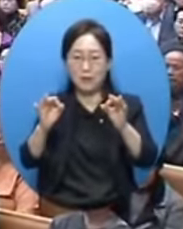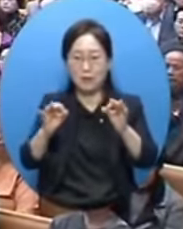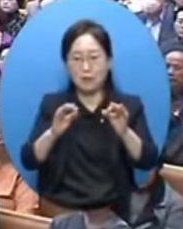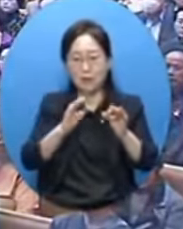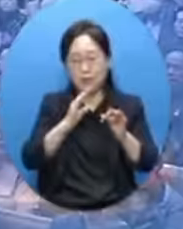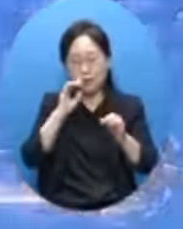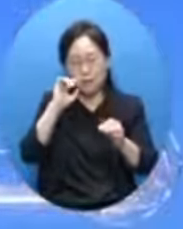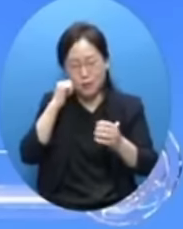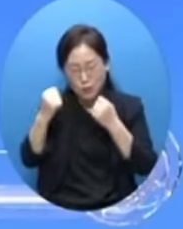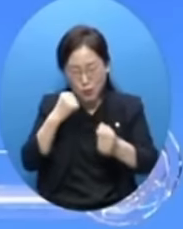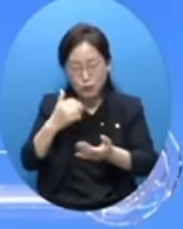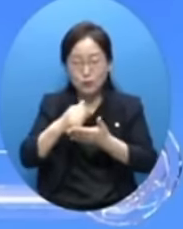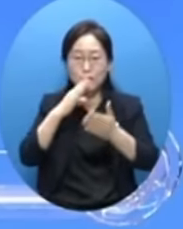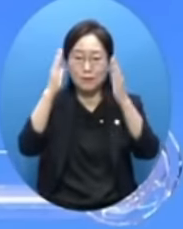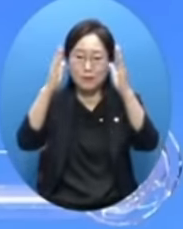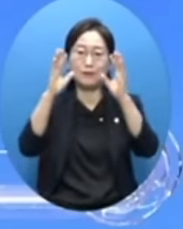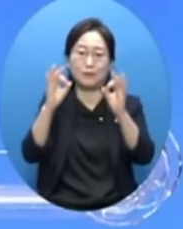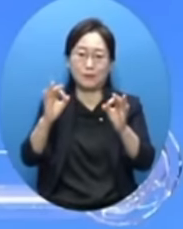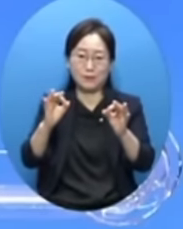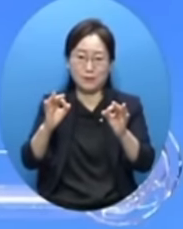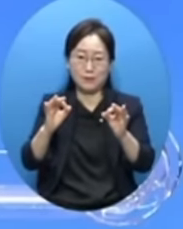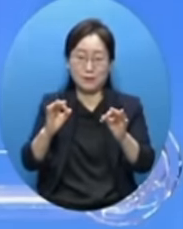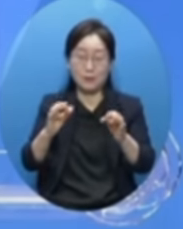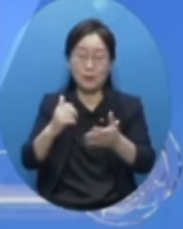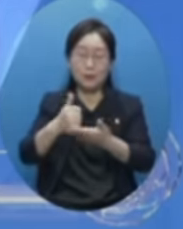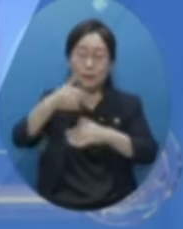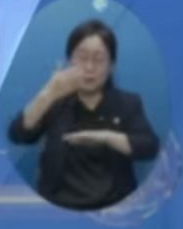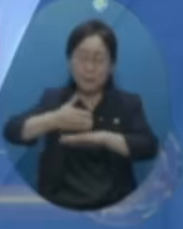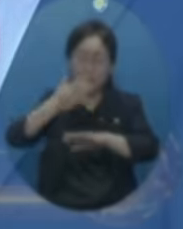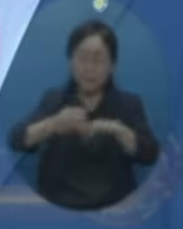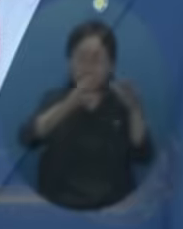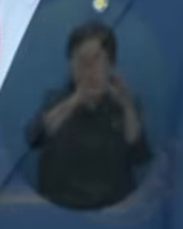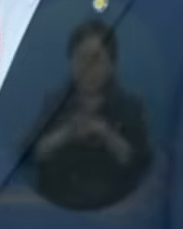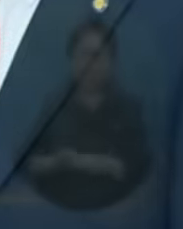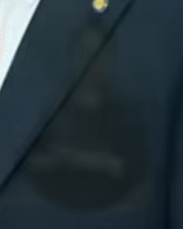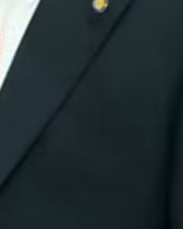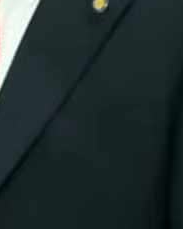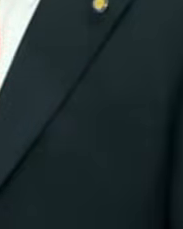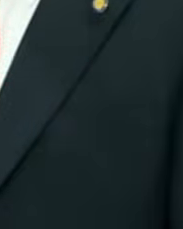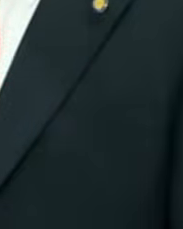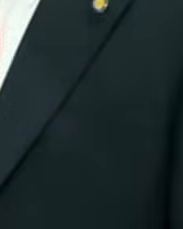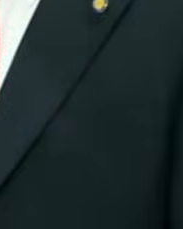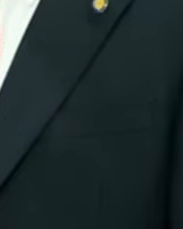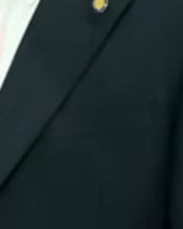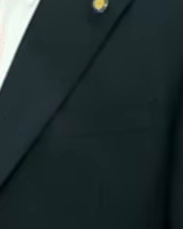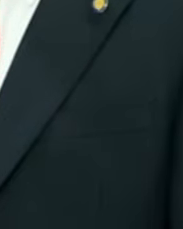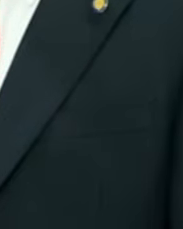주님만 바라보았습니다. 그런 주 옆에 감사를 멈추지 않았습니다. 1820